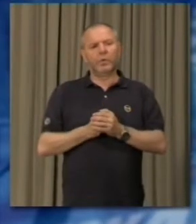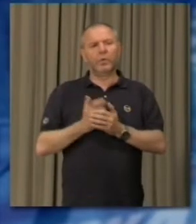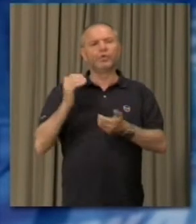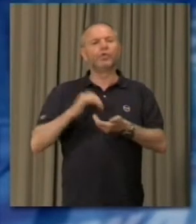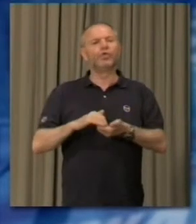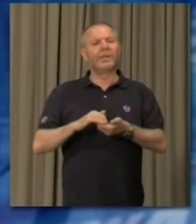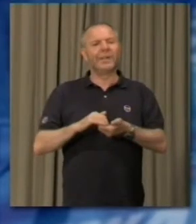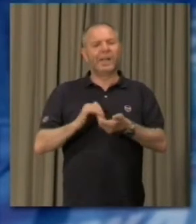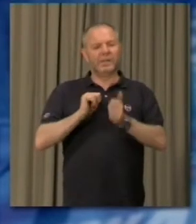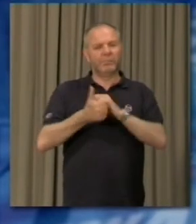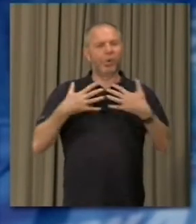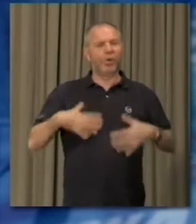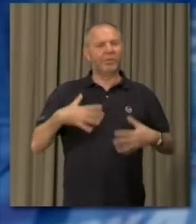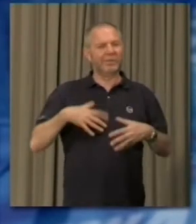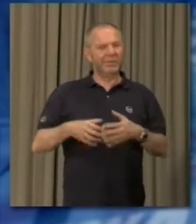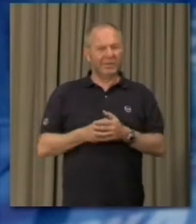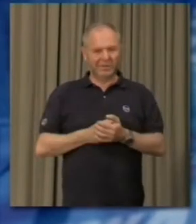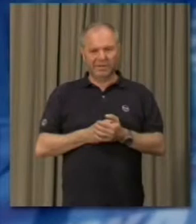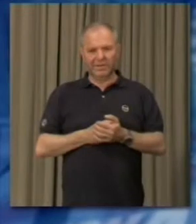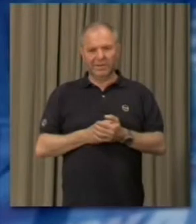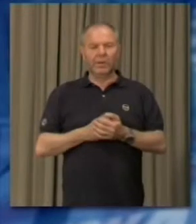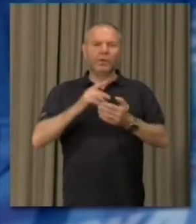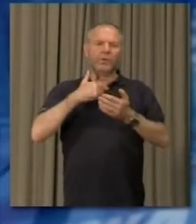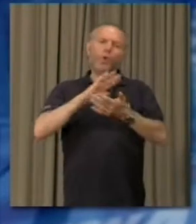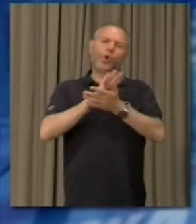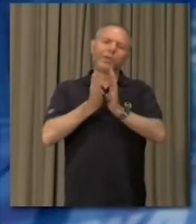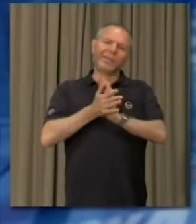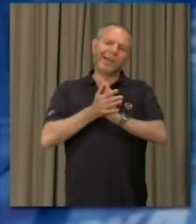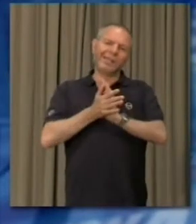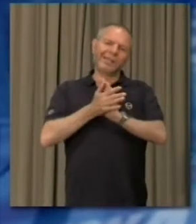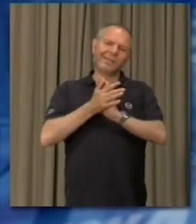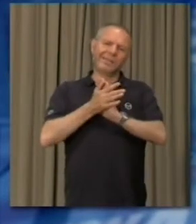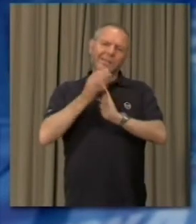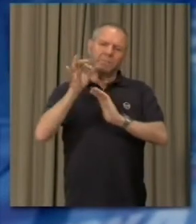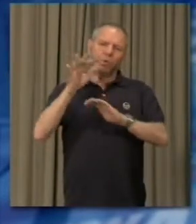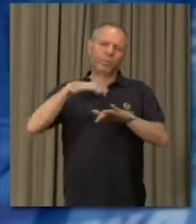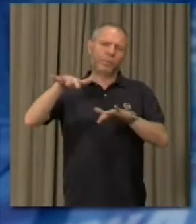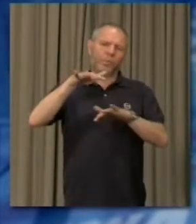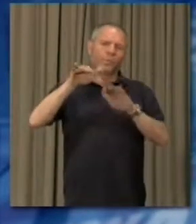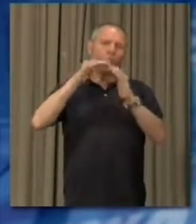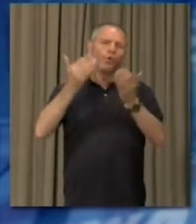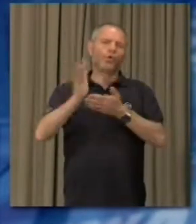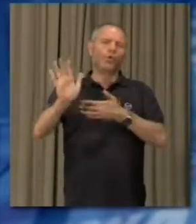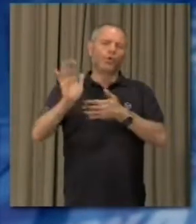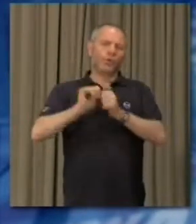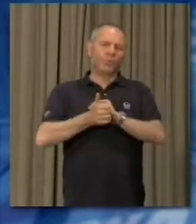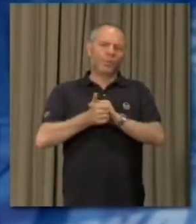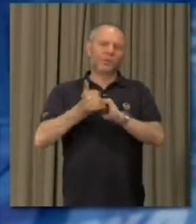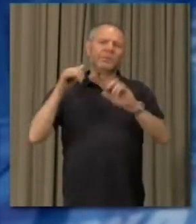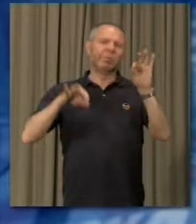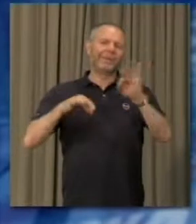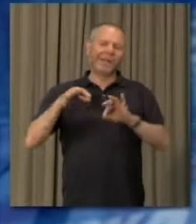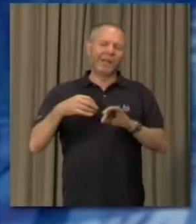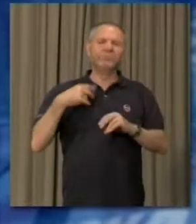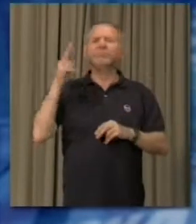di sportwear che faceva contratti con il mondo dello sport e dello spettacolo, e nella ricerca di